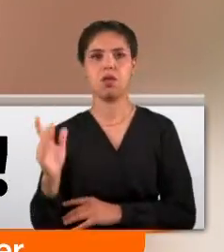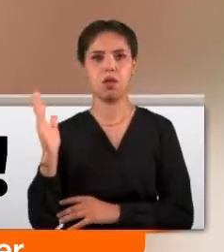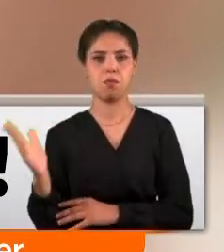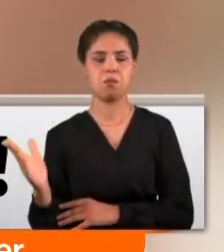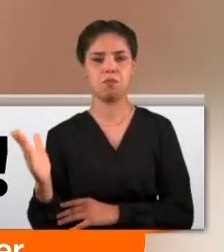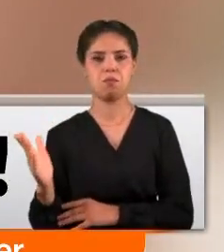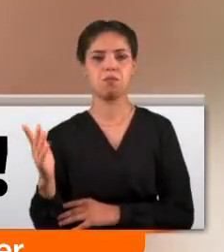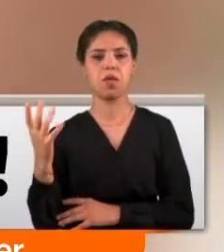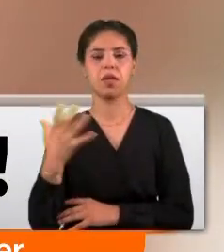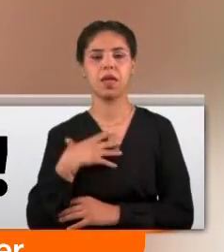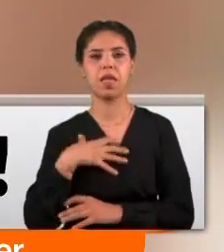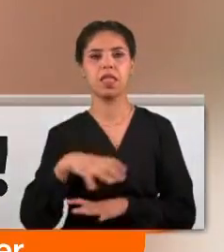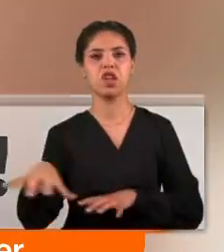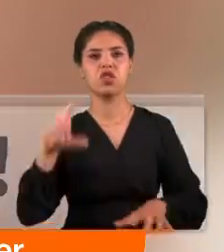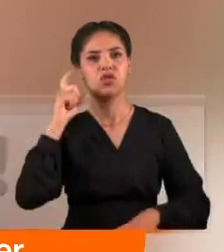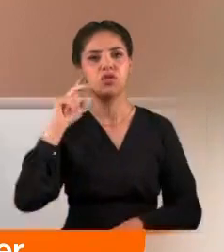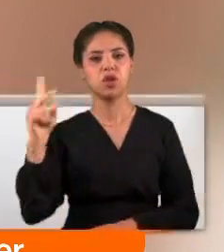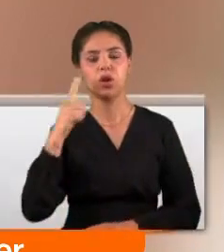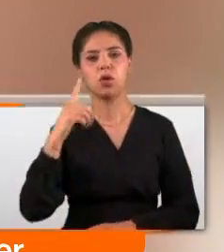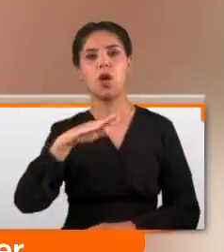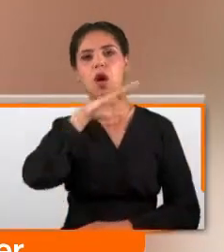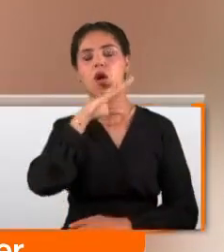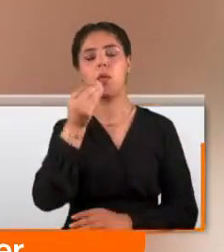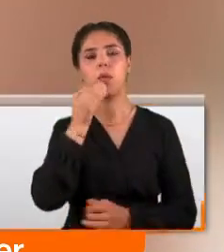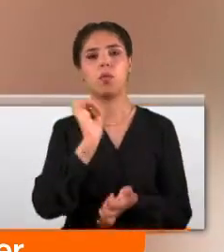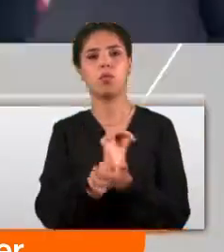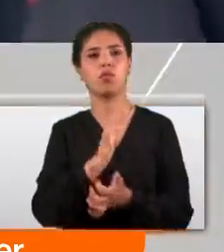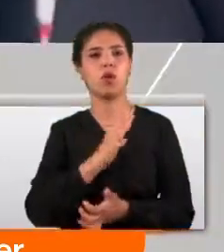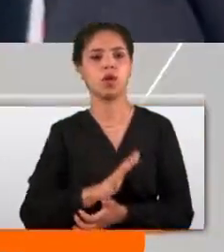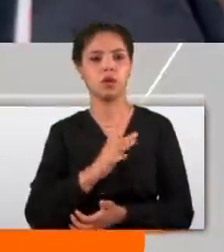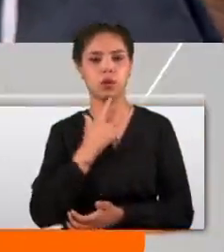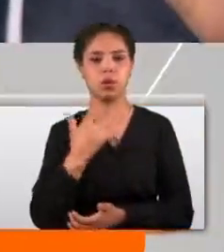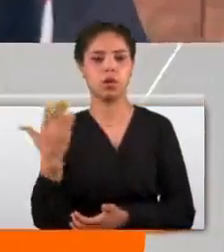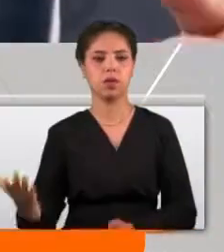Jungblut. Tercihini ırkçı bir yaklaşımla Avrupa mutfağından yana kullandı.